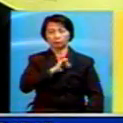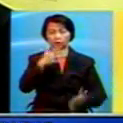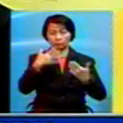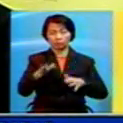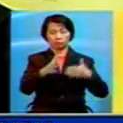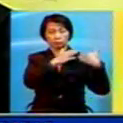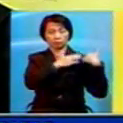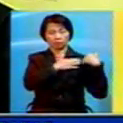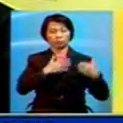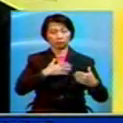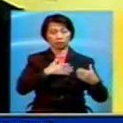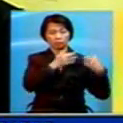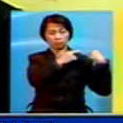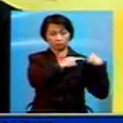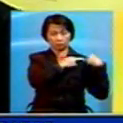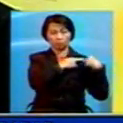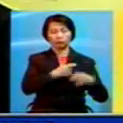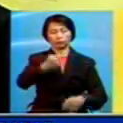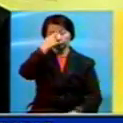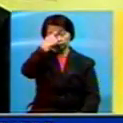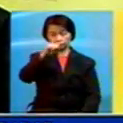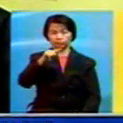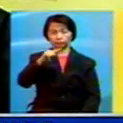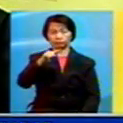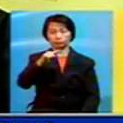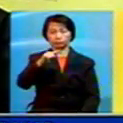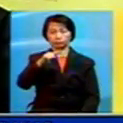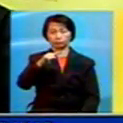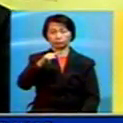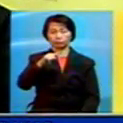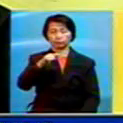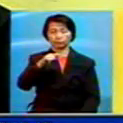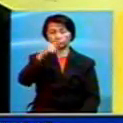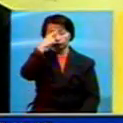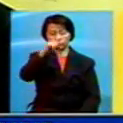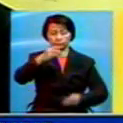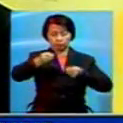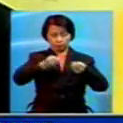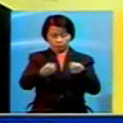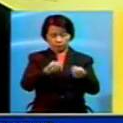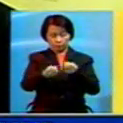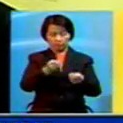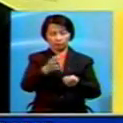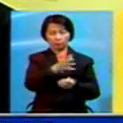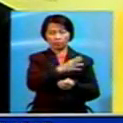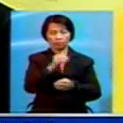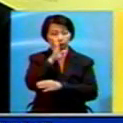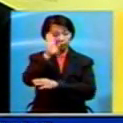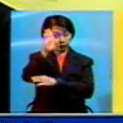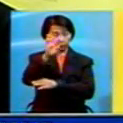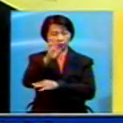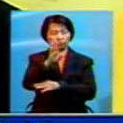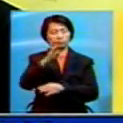this responsibility to manage and Hate